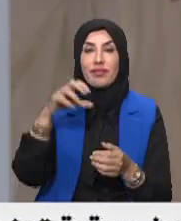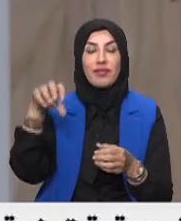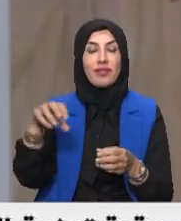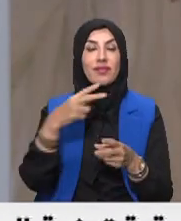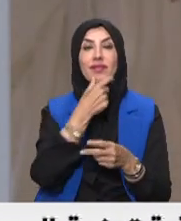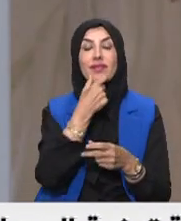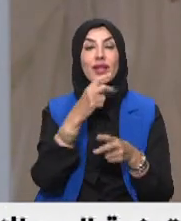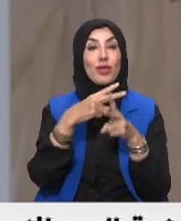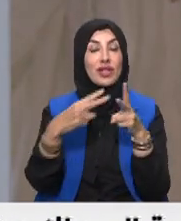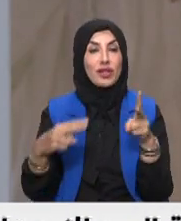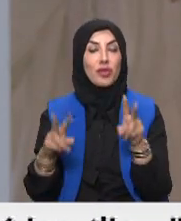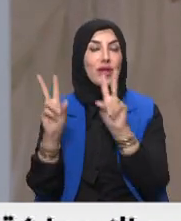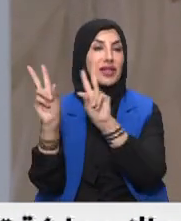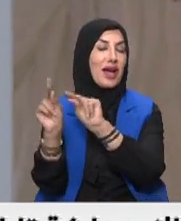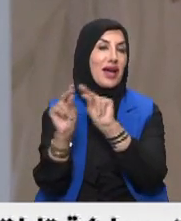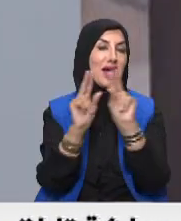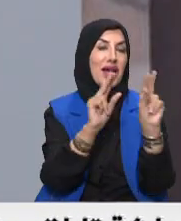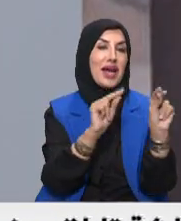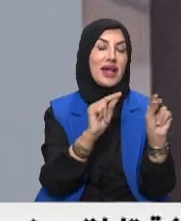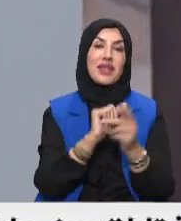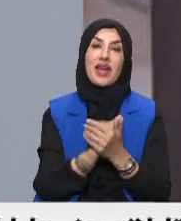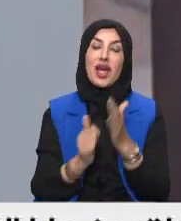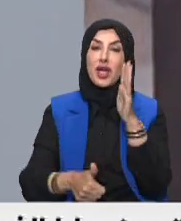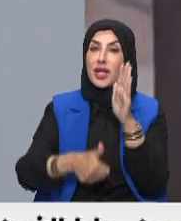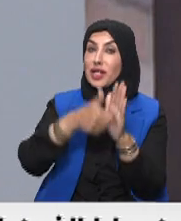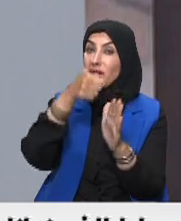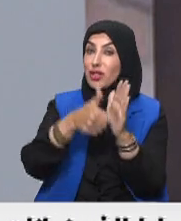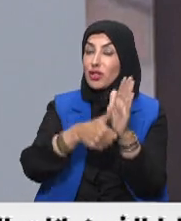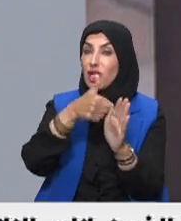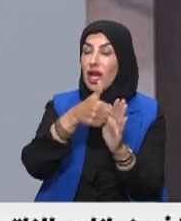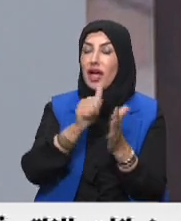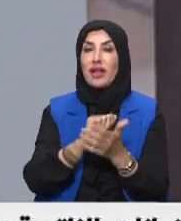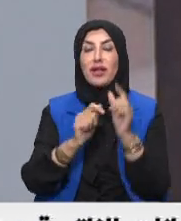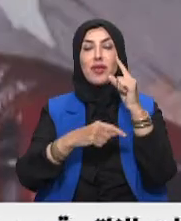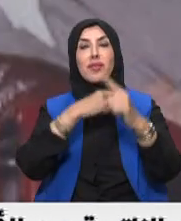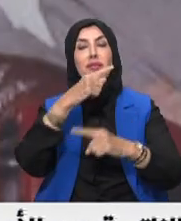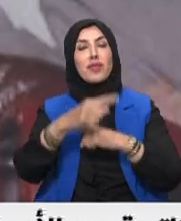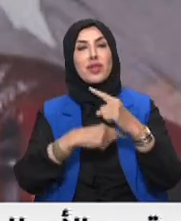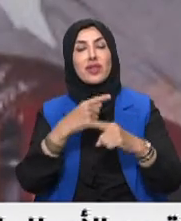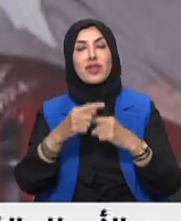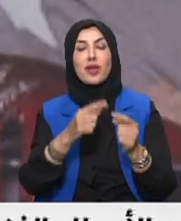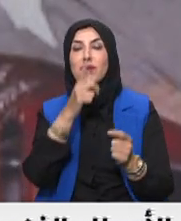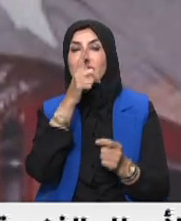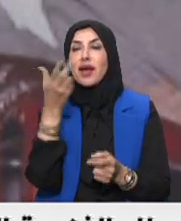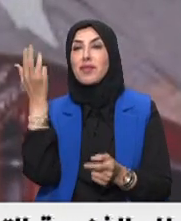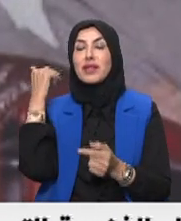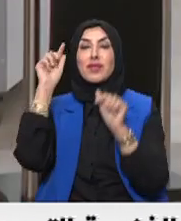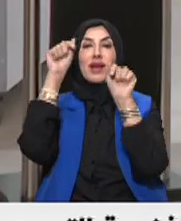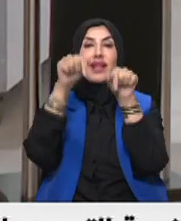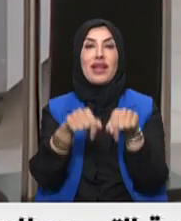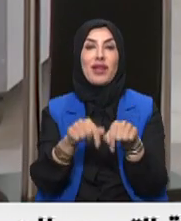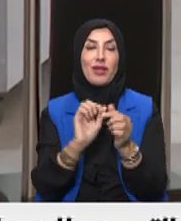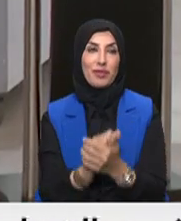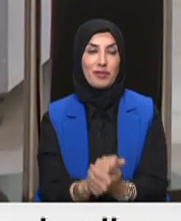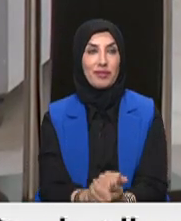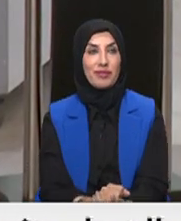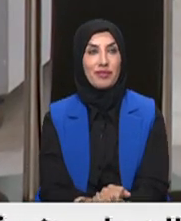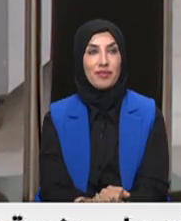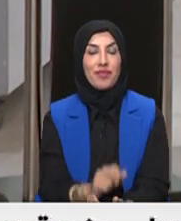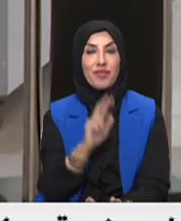مثال يحتذى به عالميا بعد النجاح الذي تحقق طوال العقود الماضيه